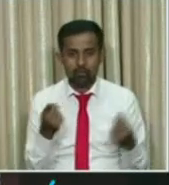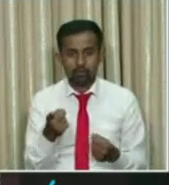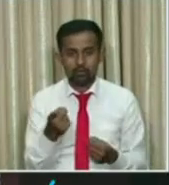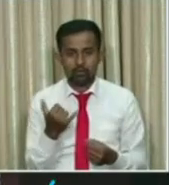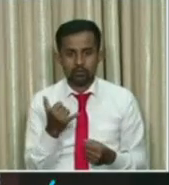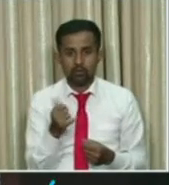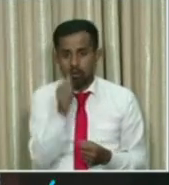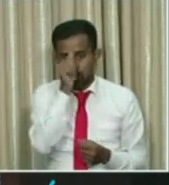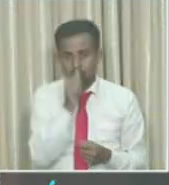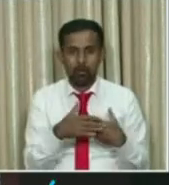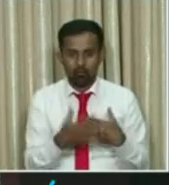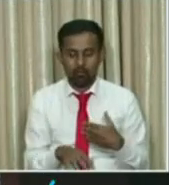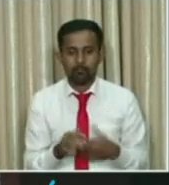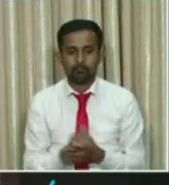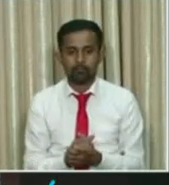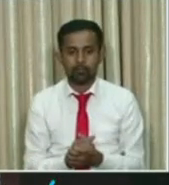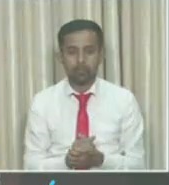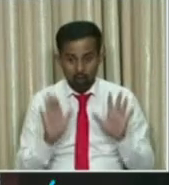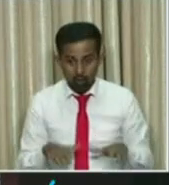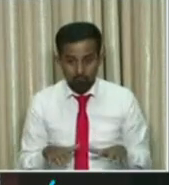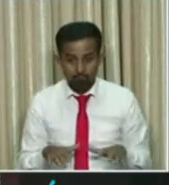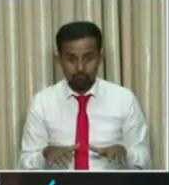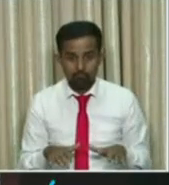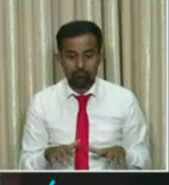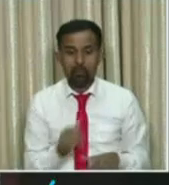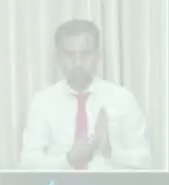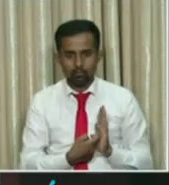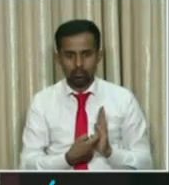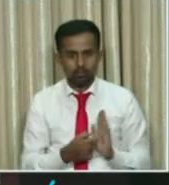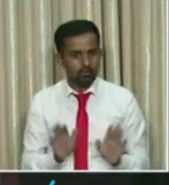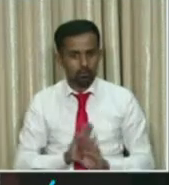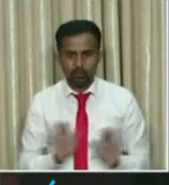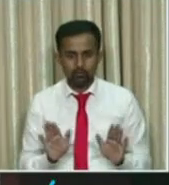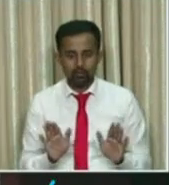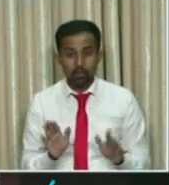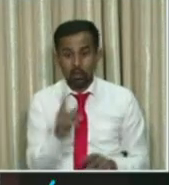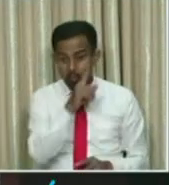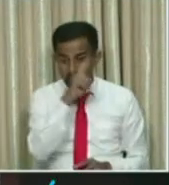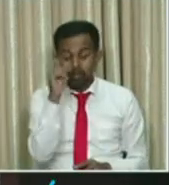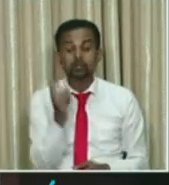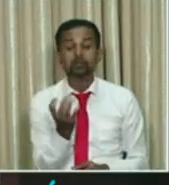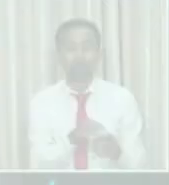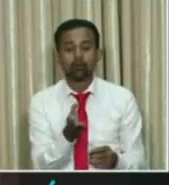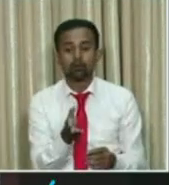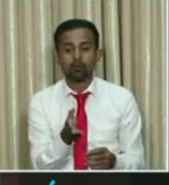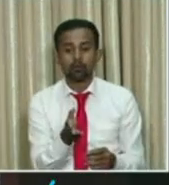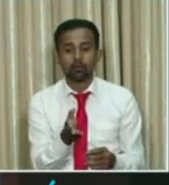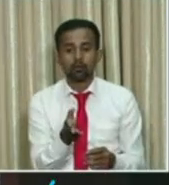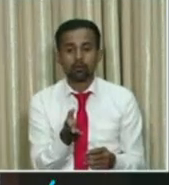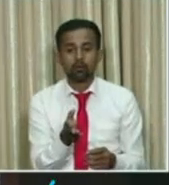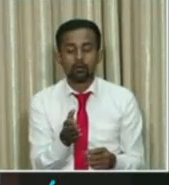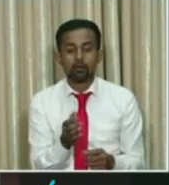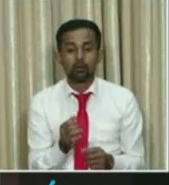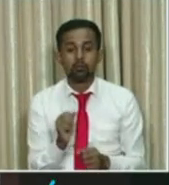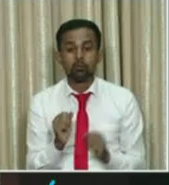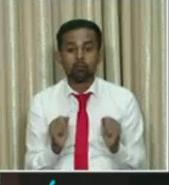යම් කුමන්ත්‍රණ ක්‍රියාත්මක වුණා. නමුත් අවසානයේ සත්‍යයේ ජයග්‍රහණය කරා. දැන් මාස කීයක් ගත වුණාද මෙතුමා පත් කරන්නේ? භයානකම දේ